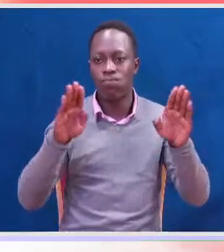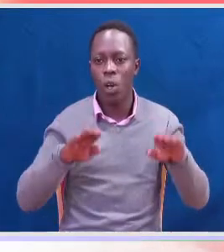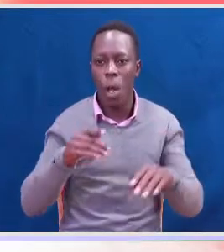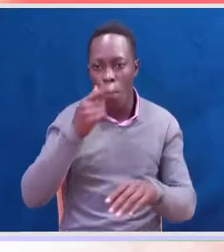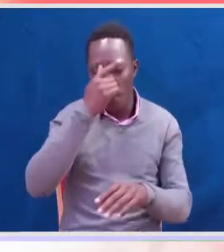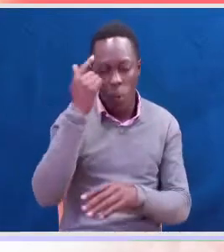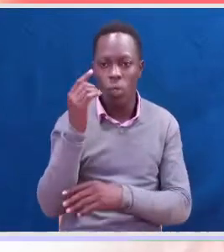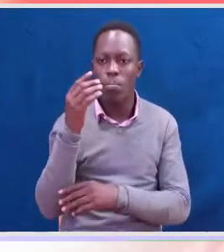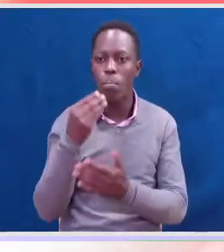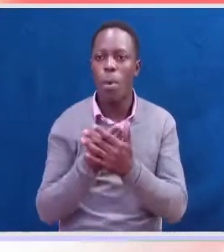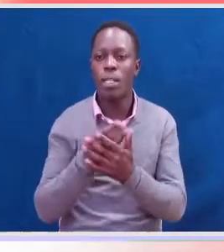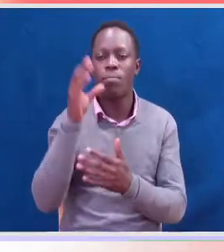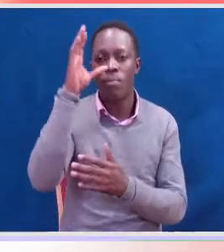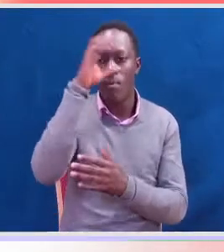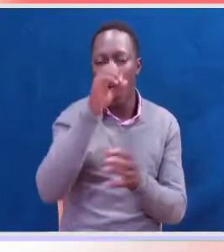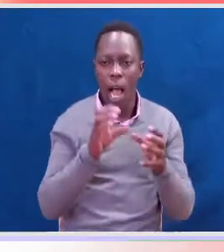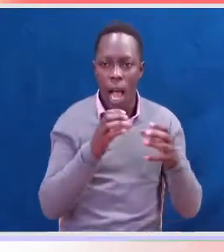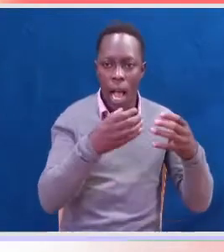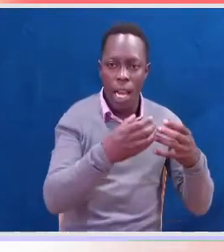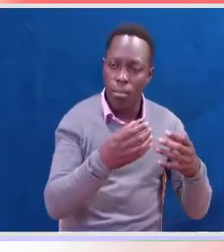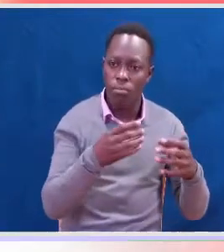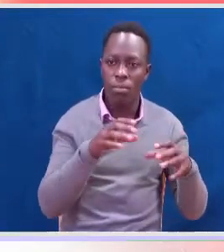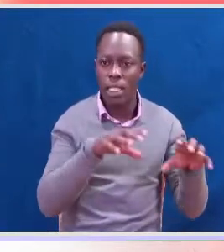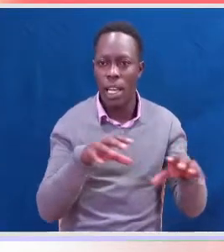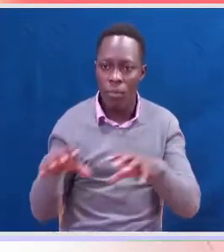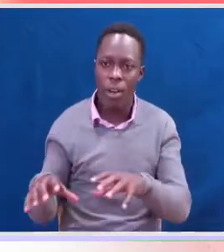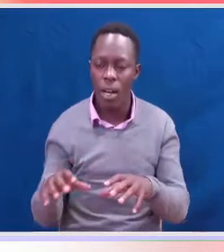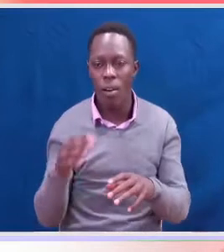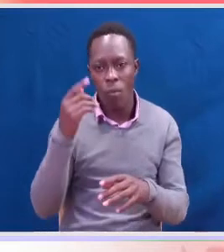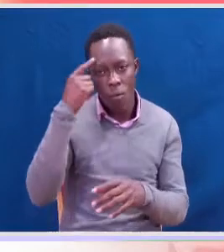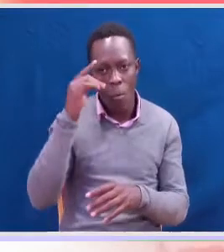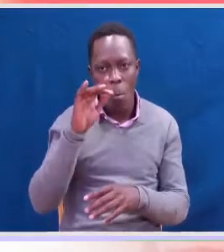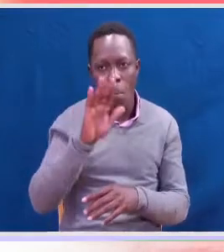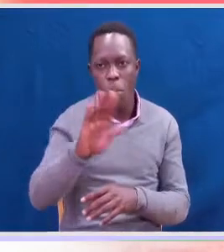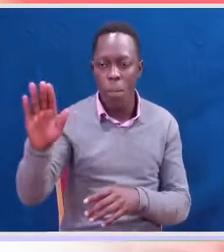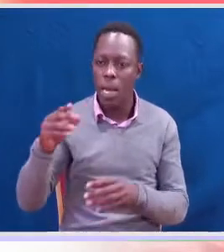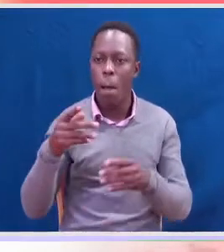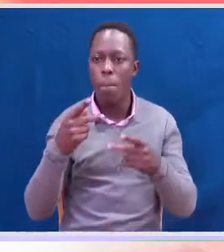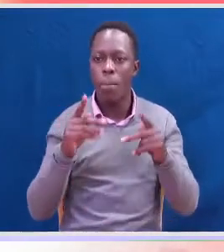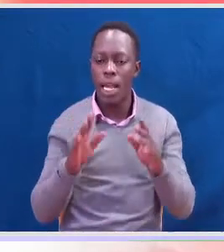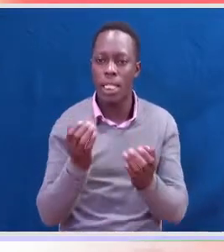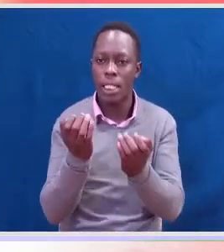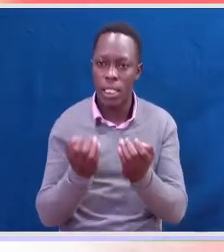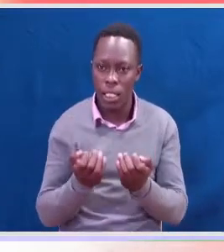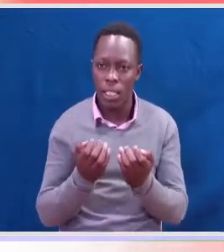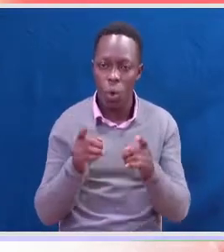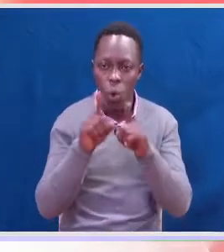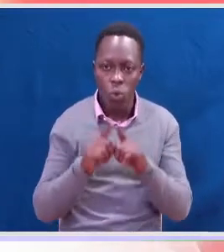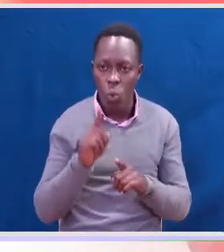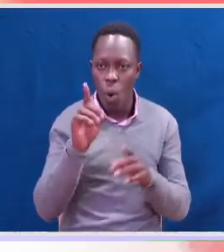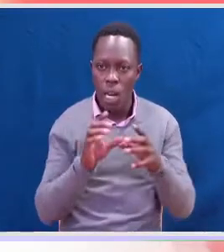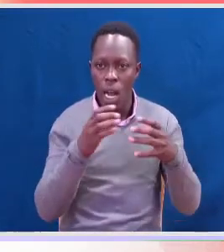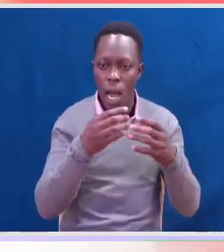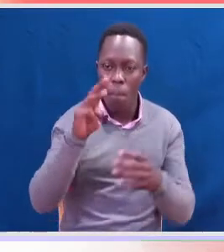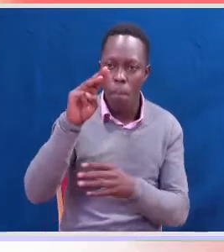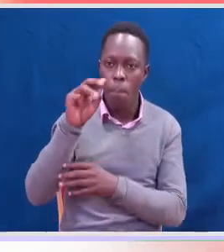fedha, huku klabu za eneo hilo zikihangaika kukimu mahitaji ya wachezaji wao. Mojawapo ya vilabu hivi ni